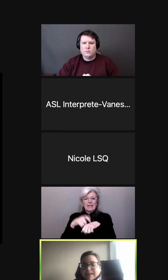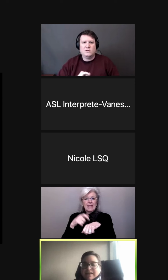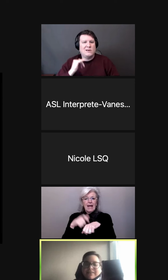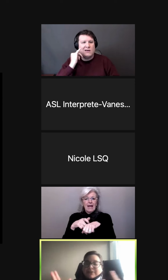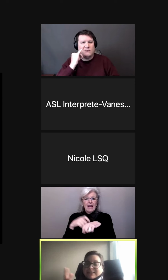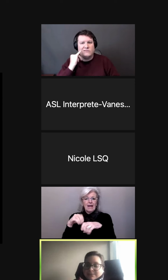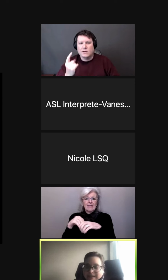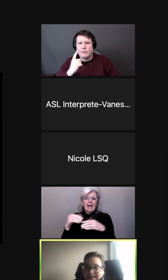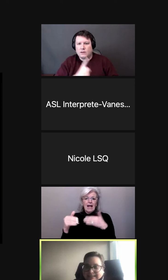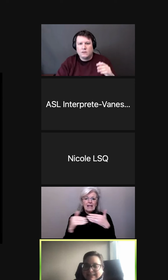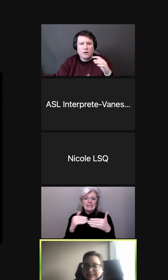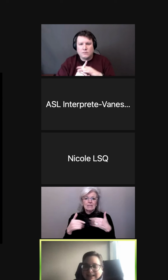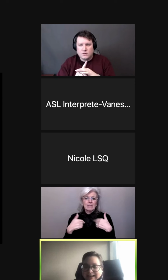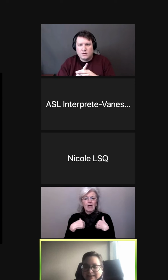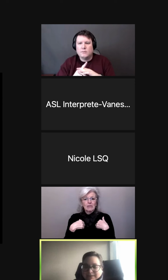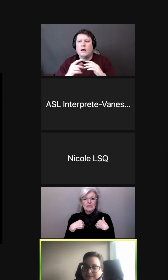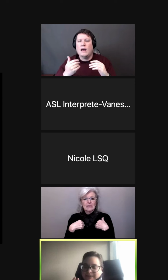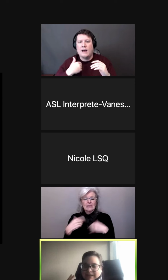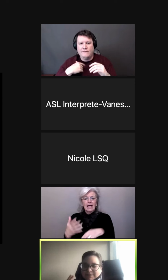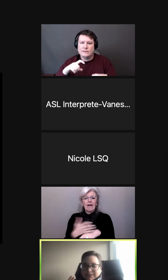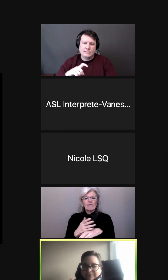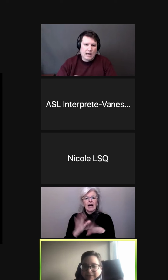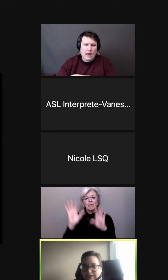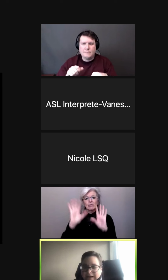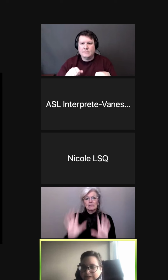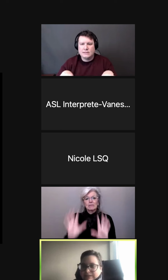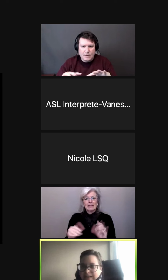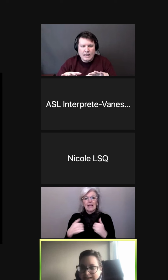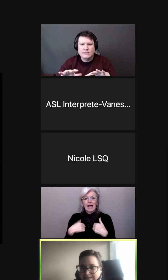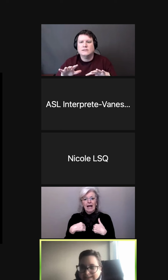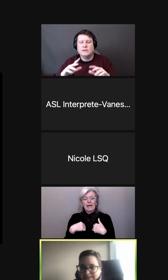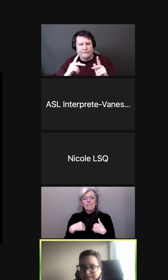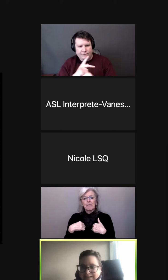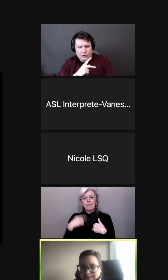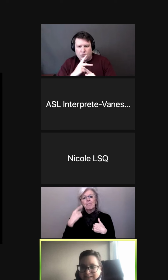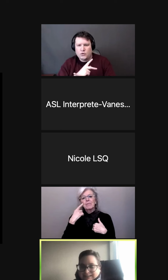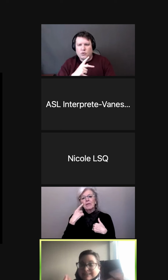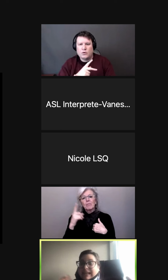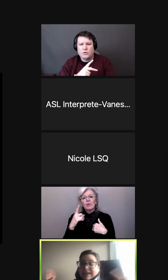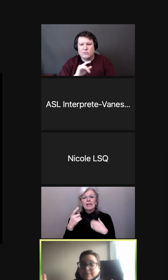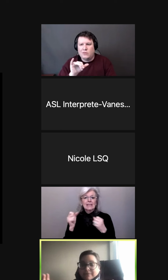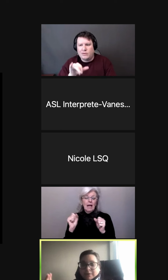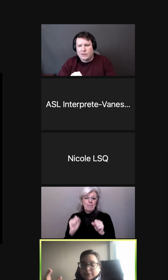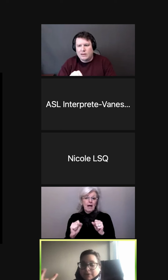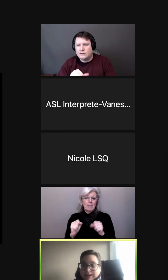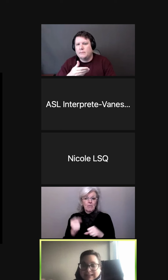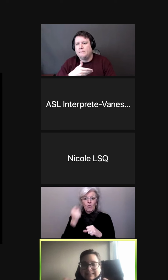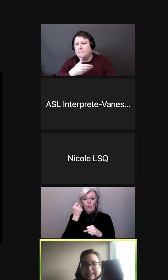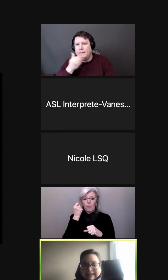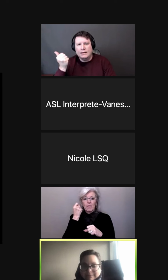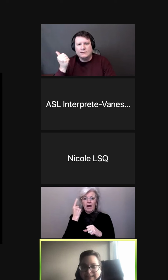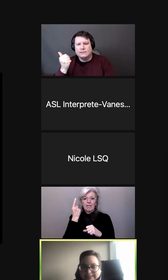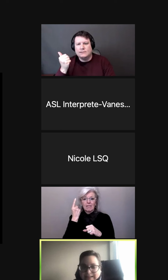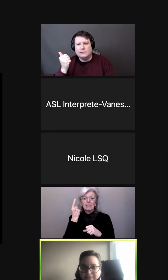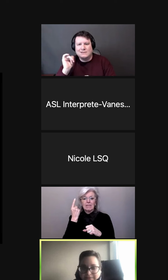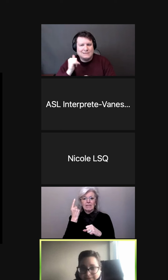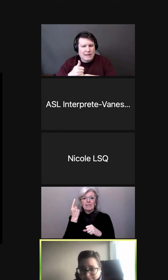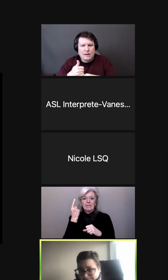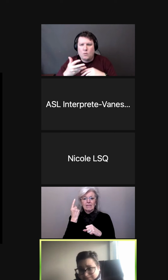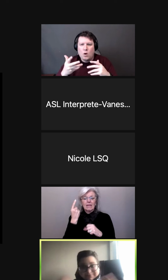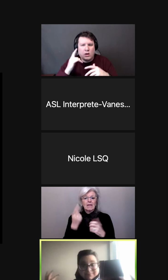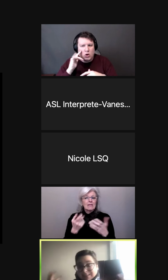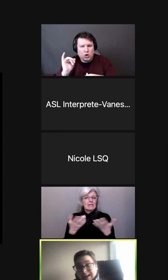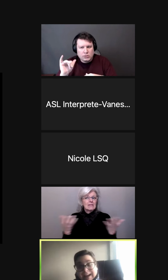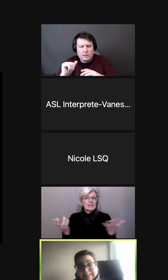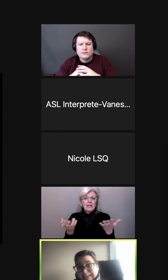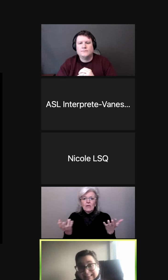'espace avant mon spectacle pour être en mesure de comprendre qu'est-ce qui aurait